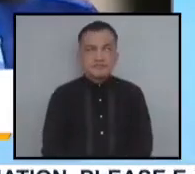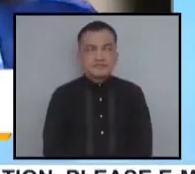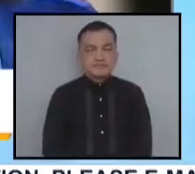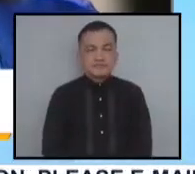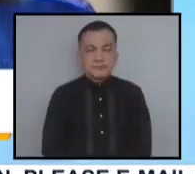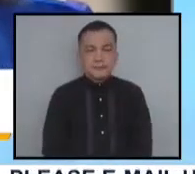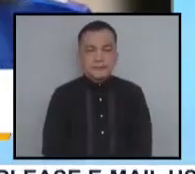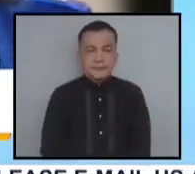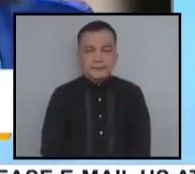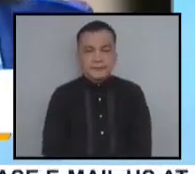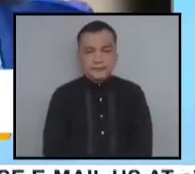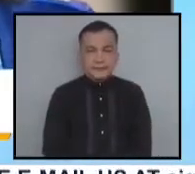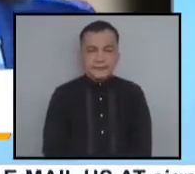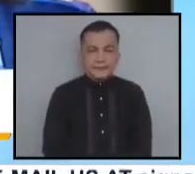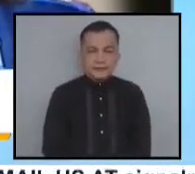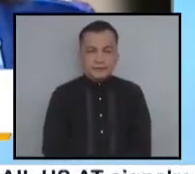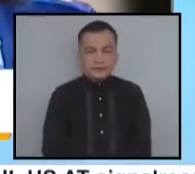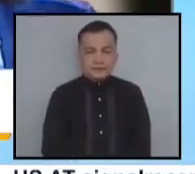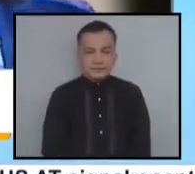invite them, please.